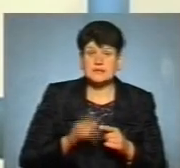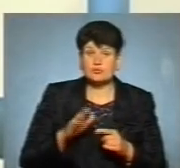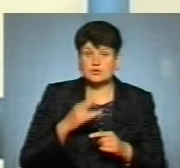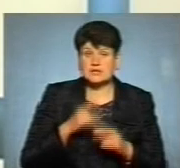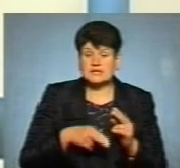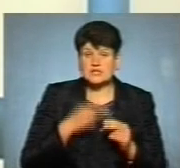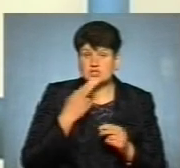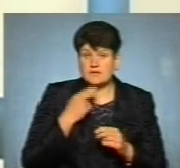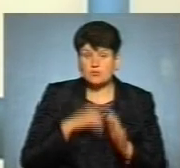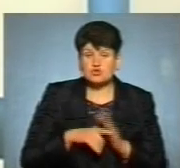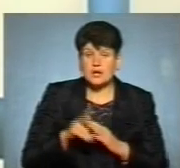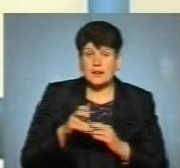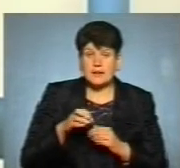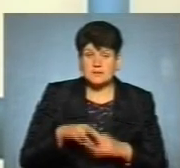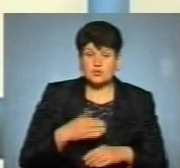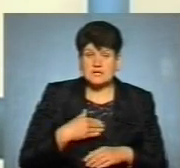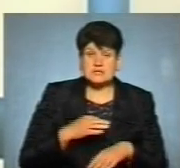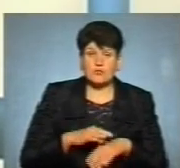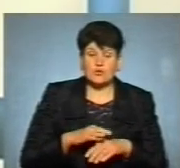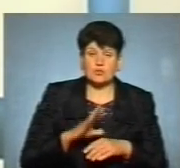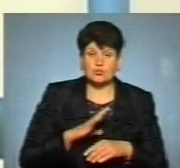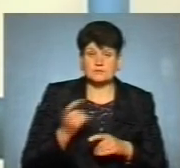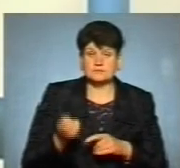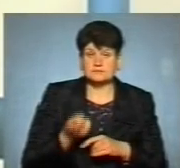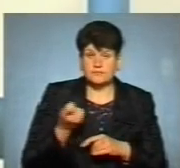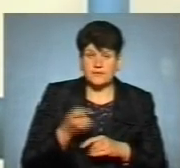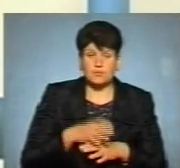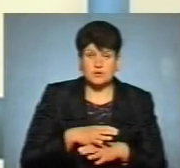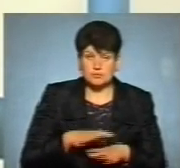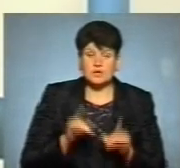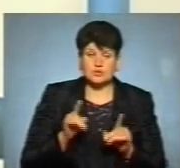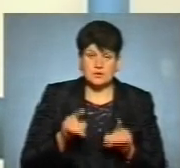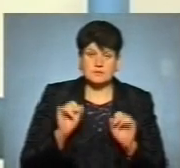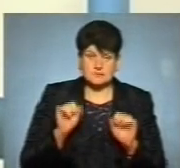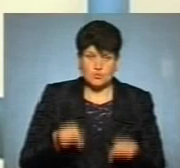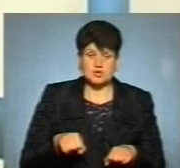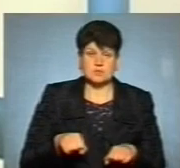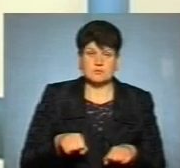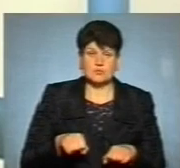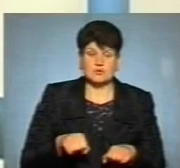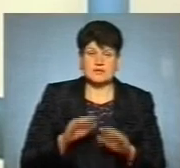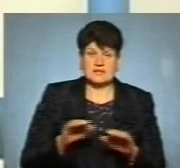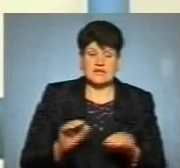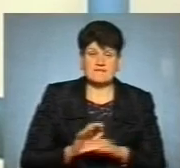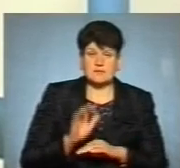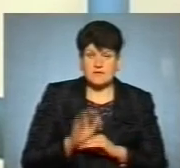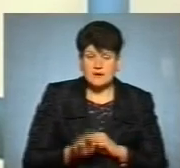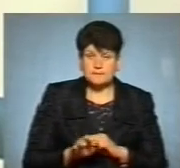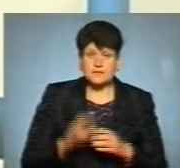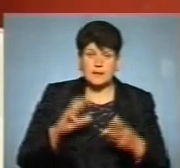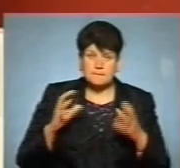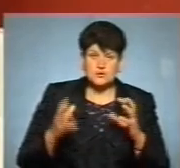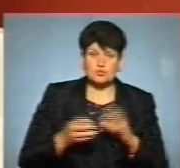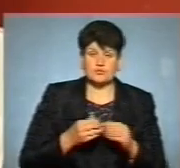початок липня, що у нас захворюваності буде дуже низька, бо взагалі не буде, і лише тоді ми зможемо дітей відправляти. Тобто, підсумовуючи